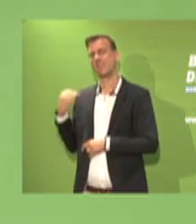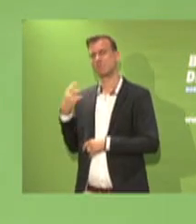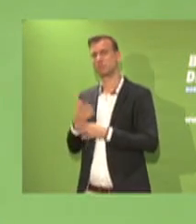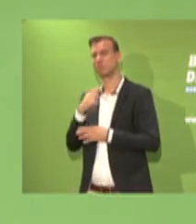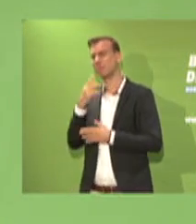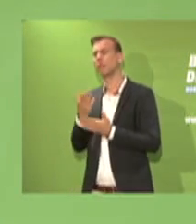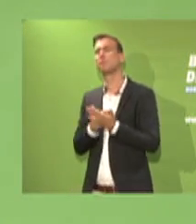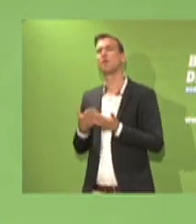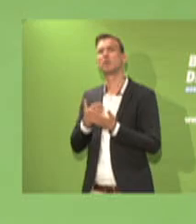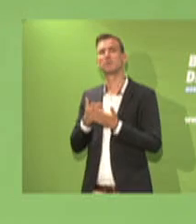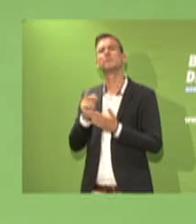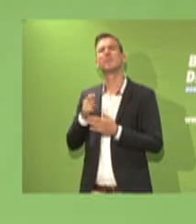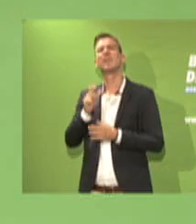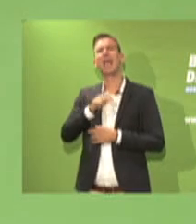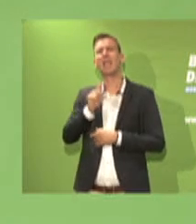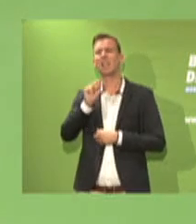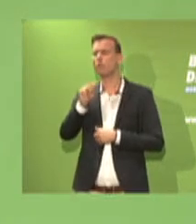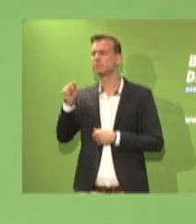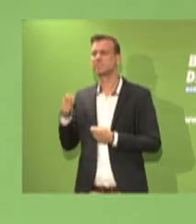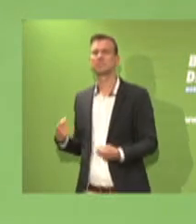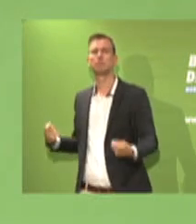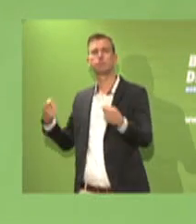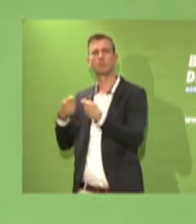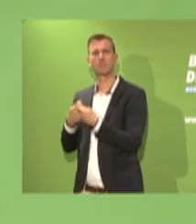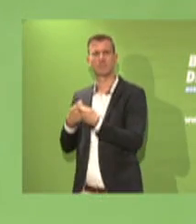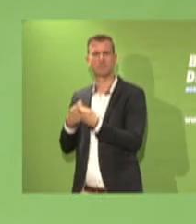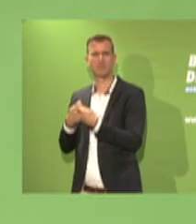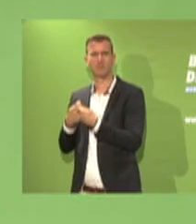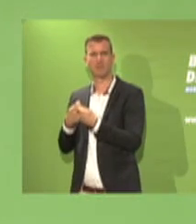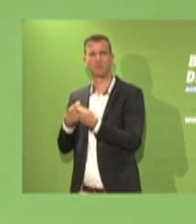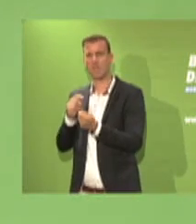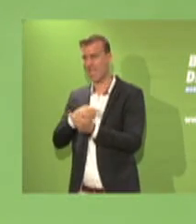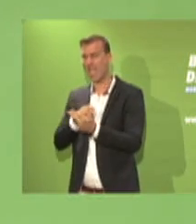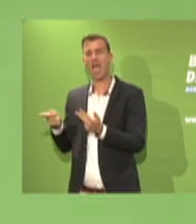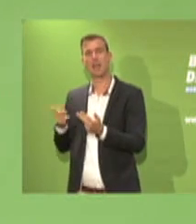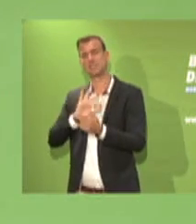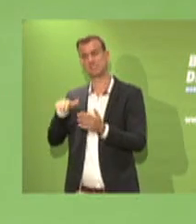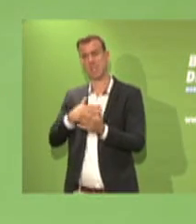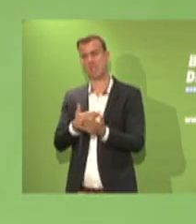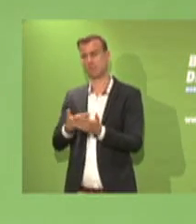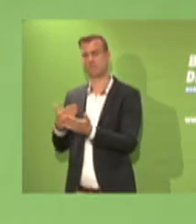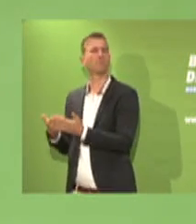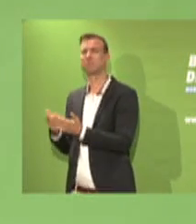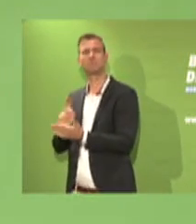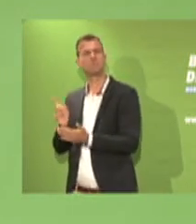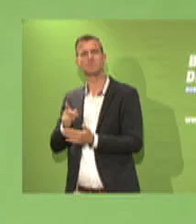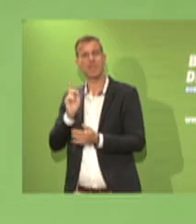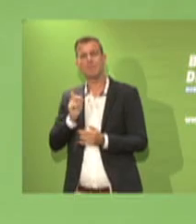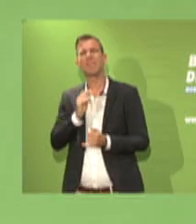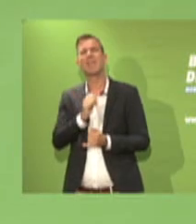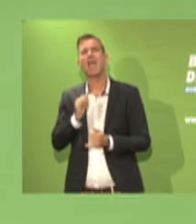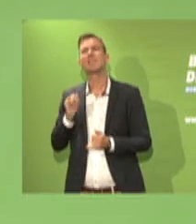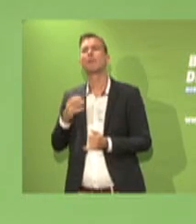zum Beispiel Verbünde von Krankenhäusern, wo man sich zusammentut und nicht alle Krankenhäuser alles vorhalten, aber jeder Patient in